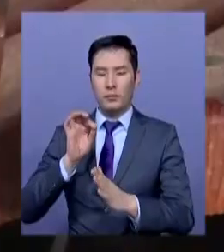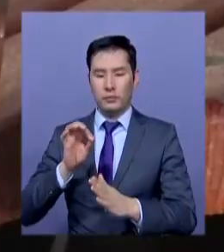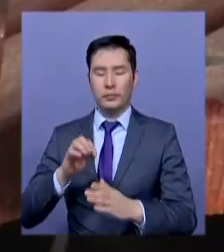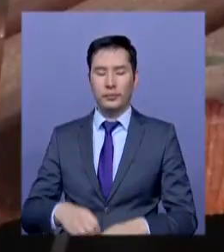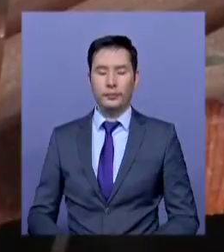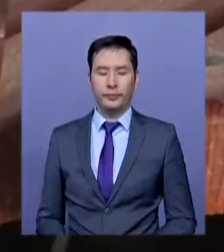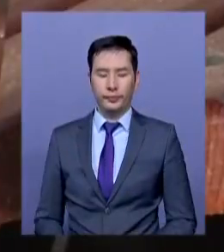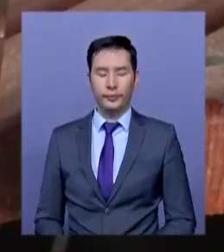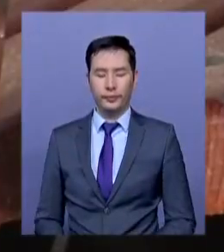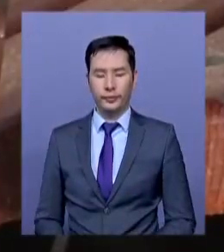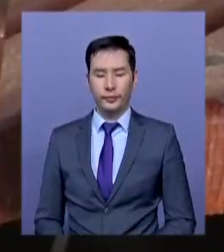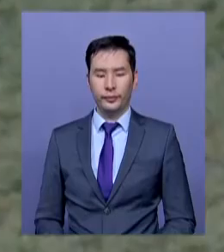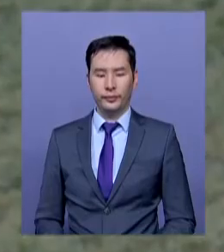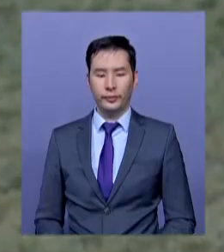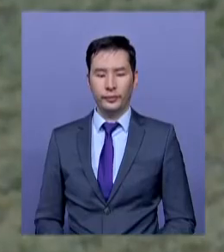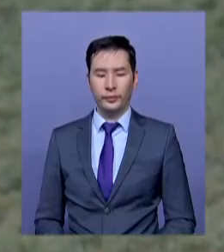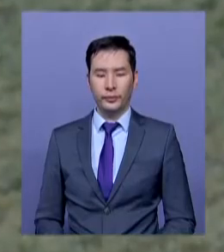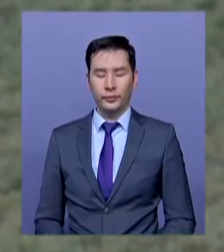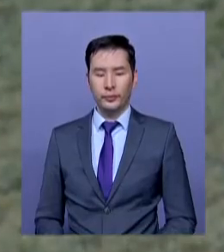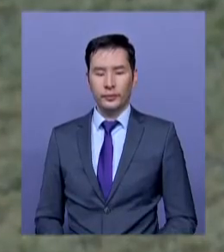жәшікке тастасаңыз болғаны.